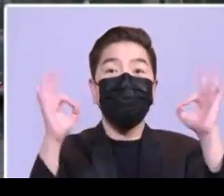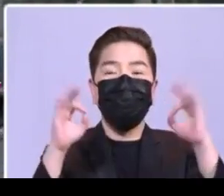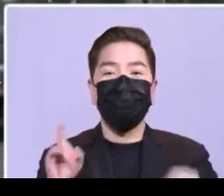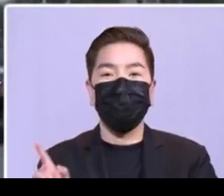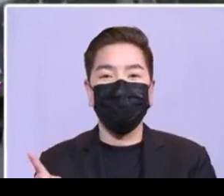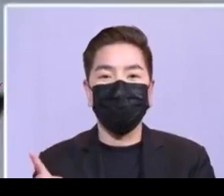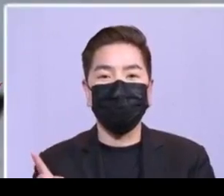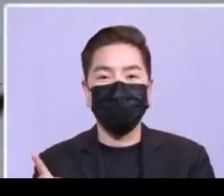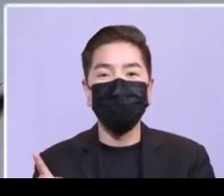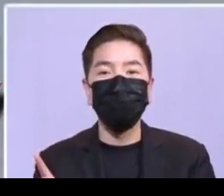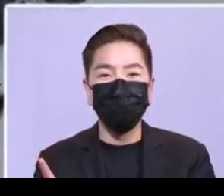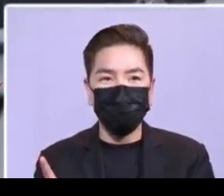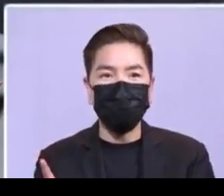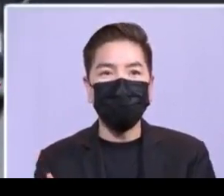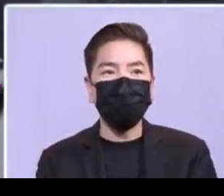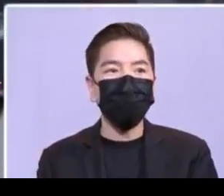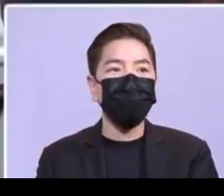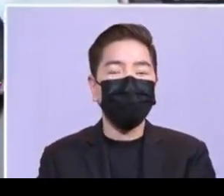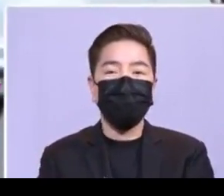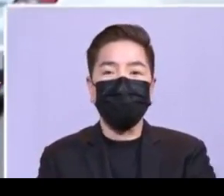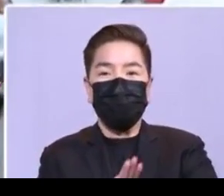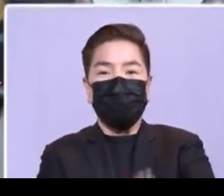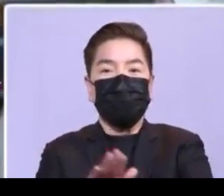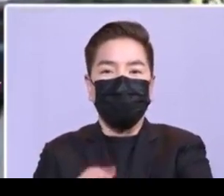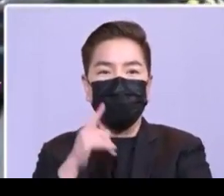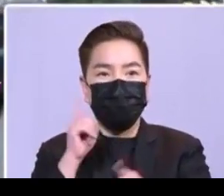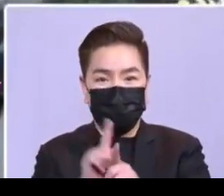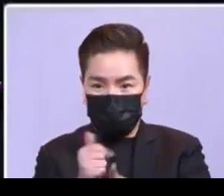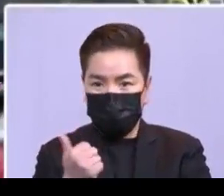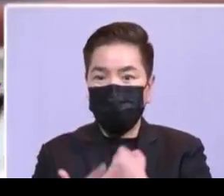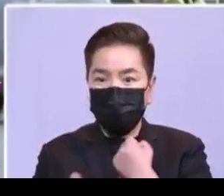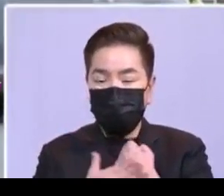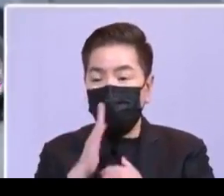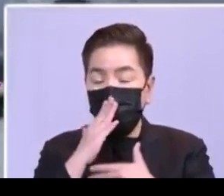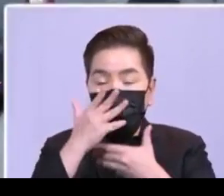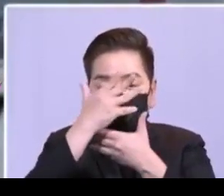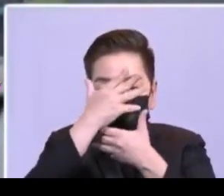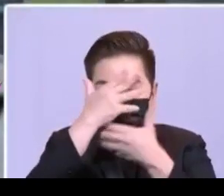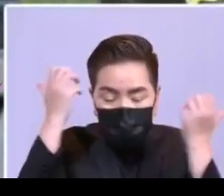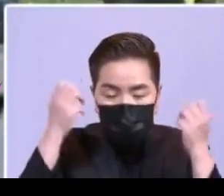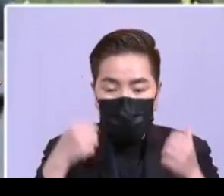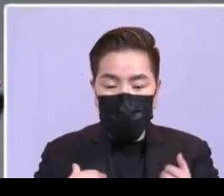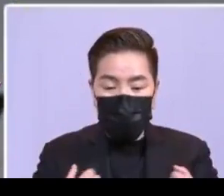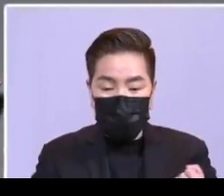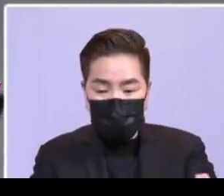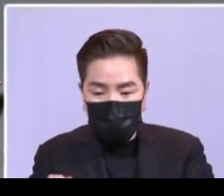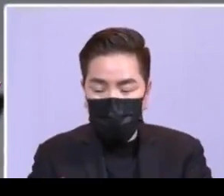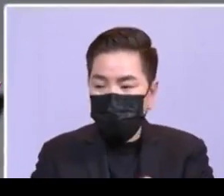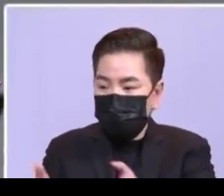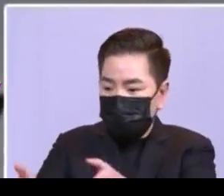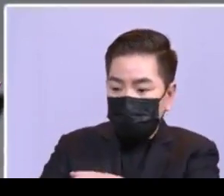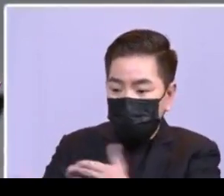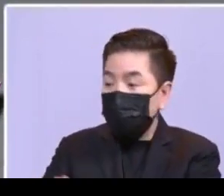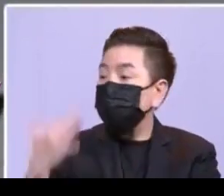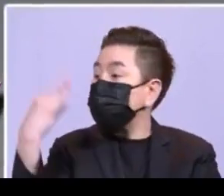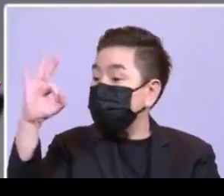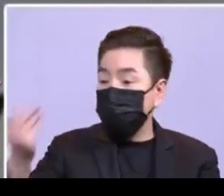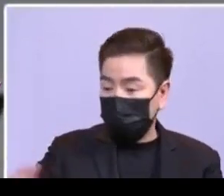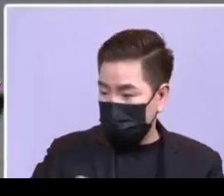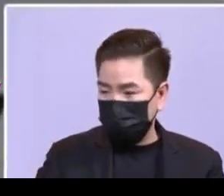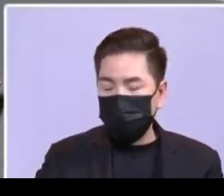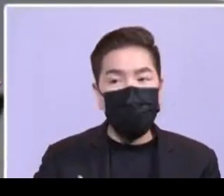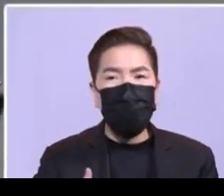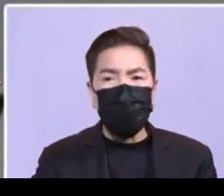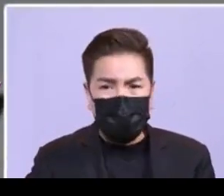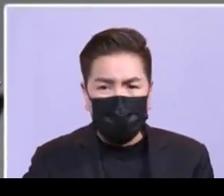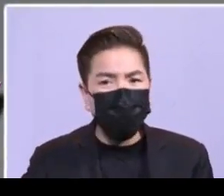าขับรับลงฟรีเออดีนะนี่จริงนะ อันนี้ดีนะ เมาขับรับลงฟรี คือ ไม่มีใครอยากได้หรอก เออคือ